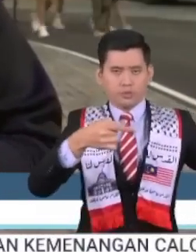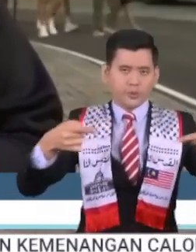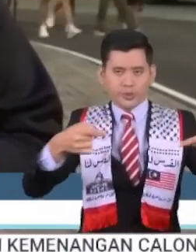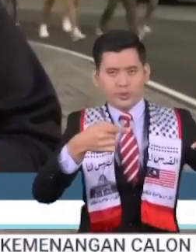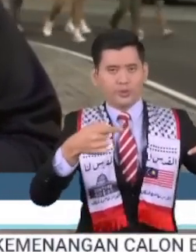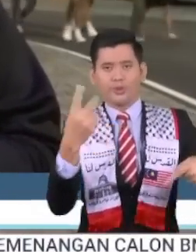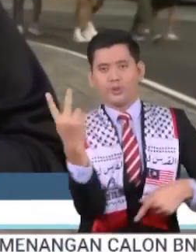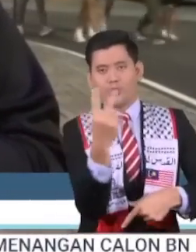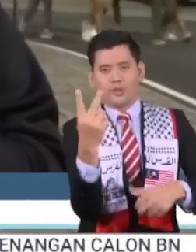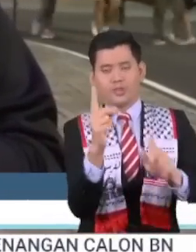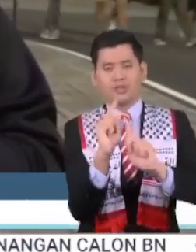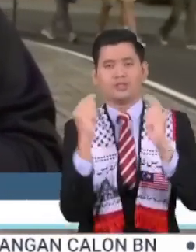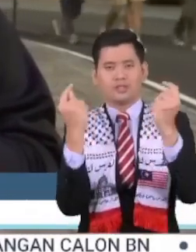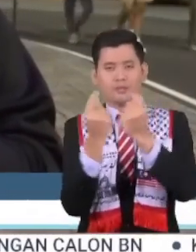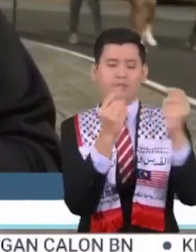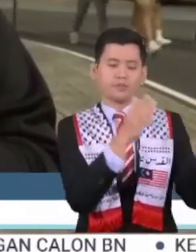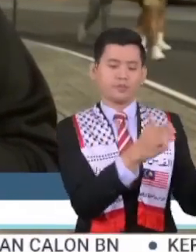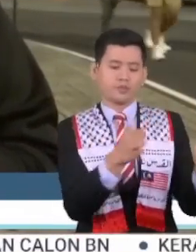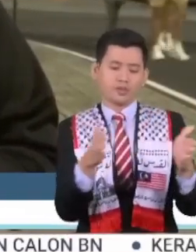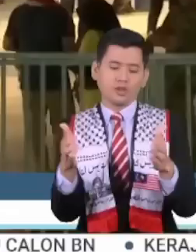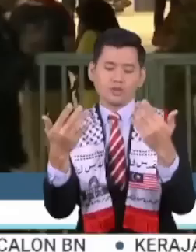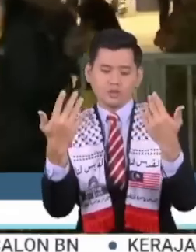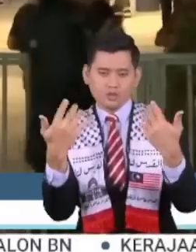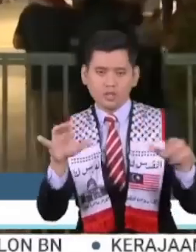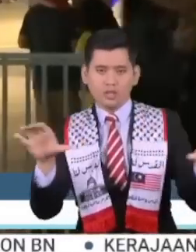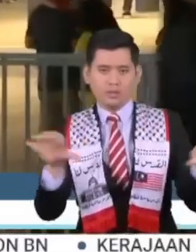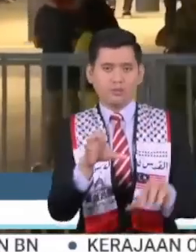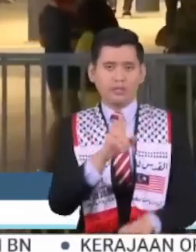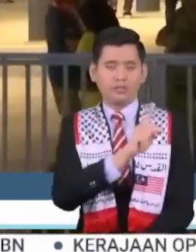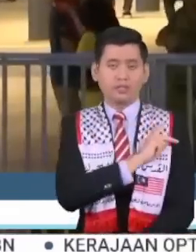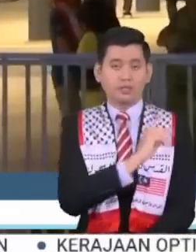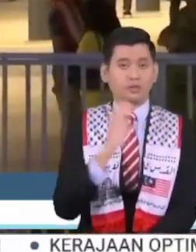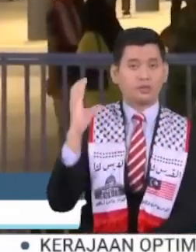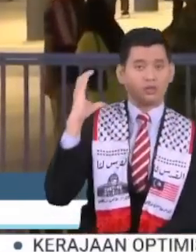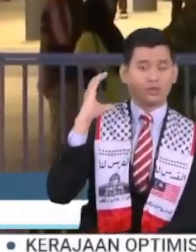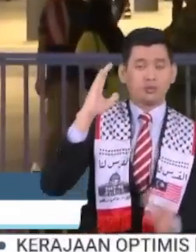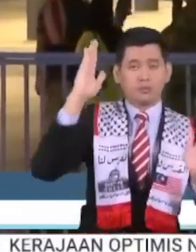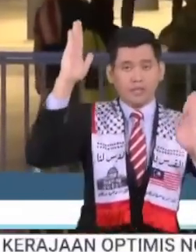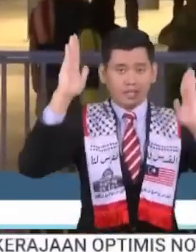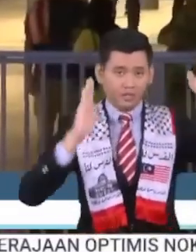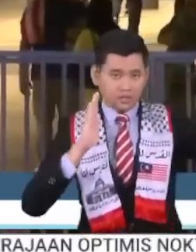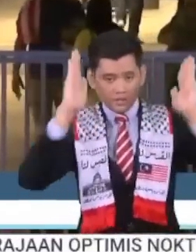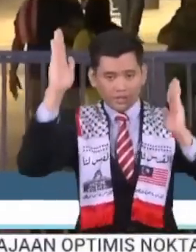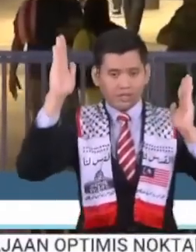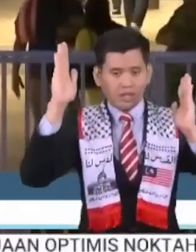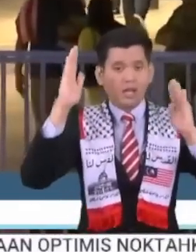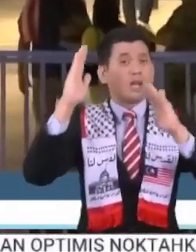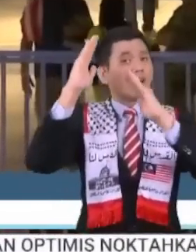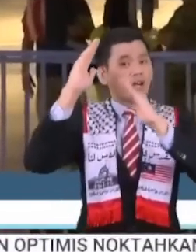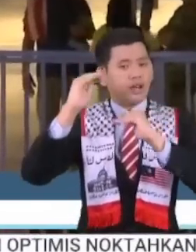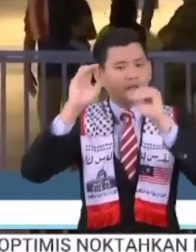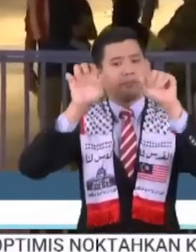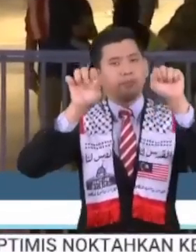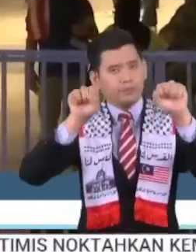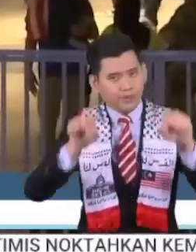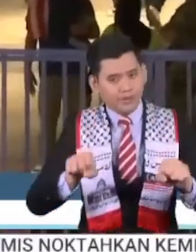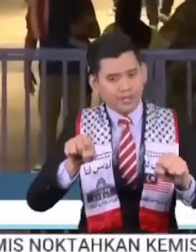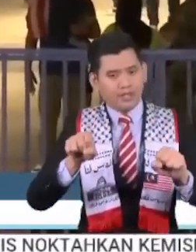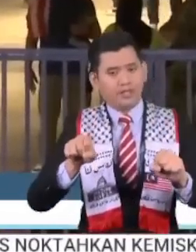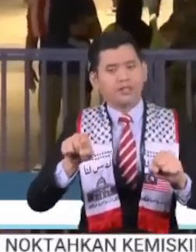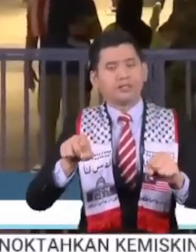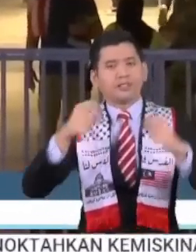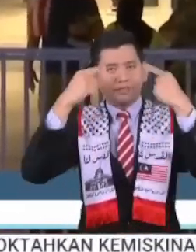negara. Perancangan teliti telah diatur oleh Ketua Jurulatih Negara Kim Pan-gon, diharapkan mampu